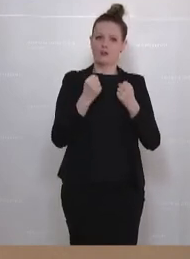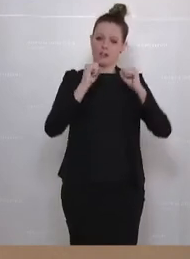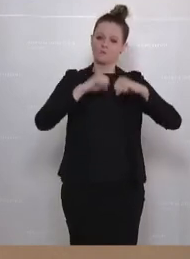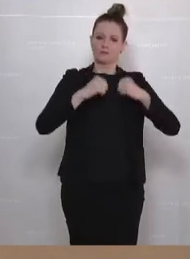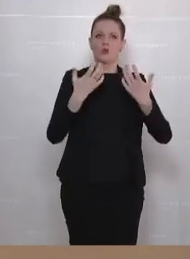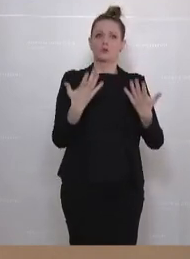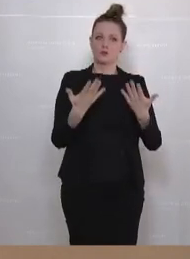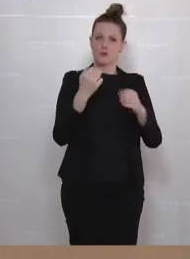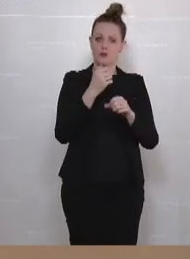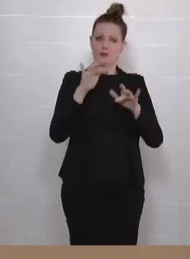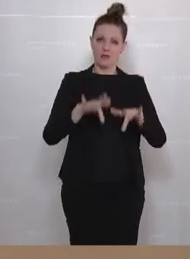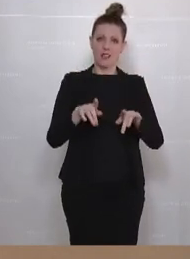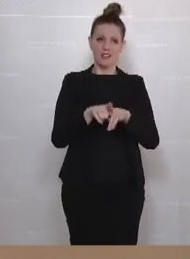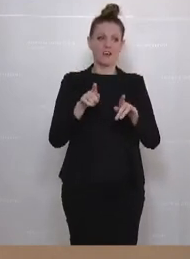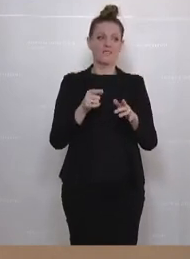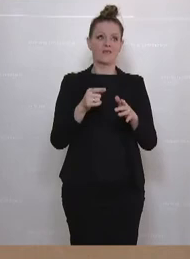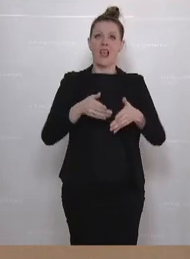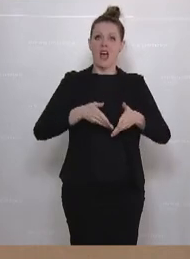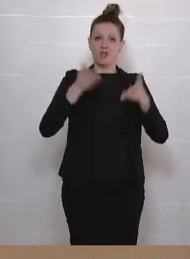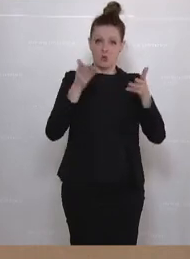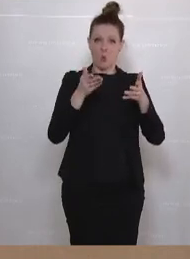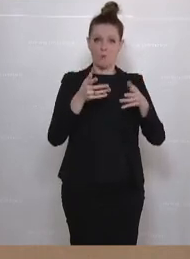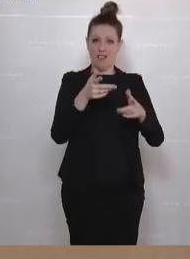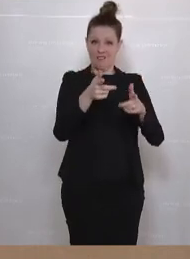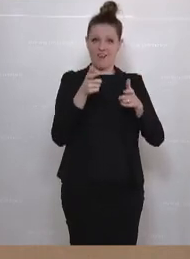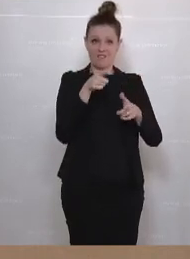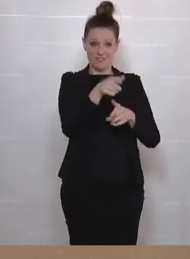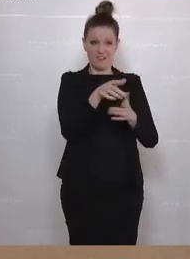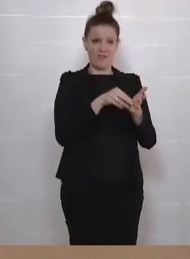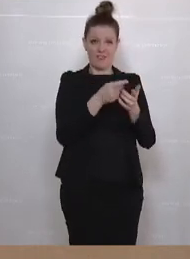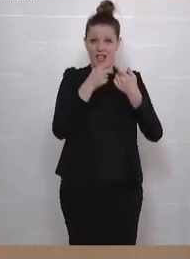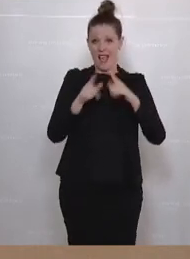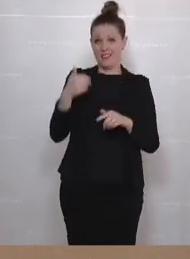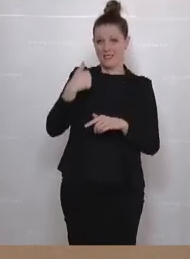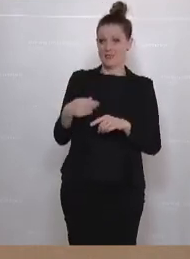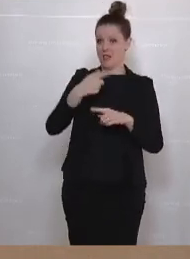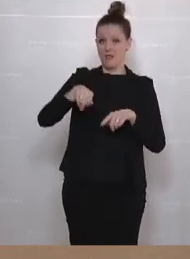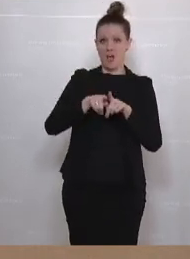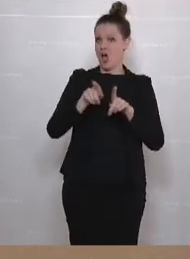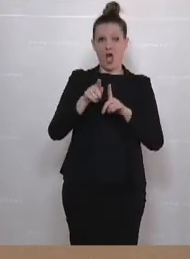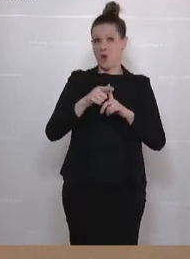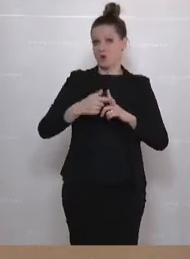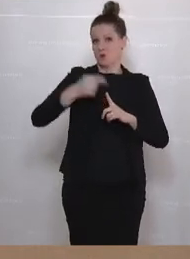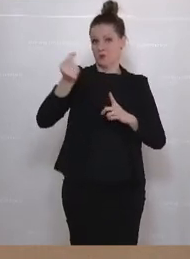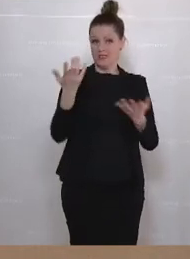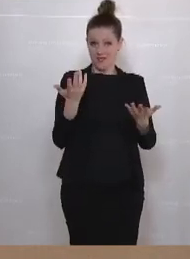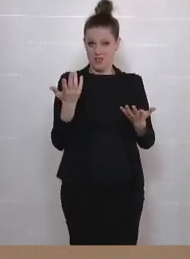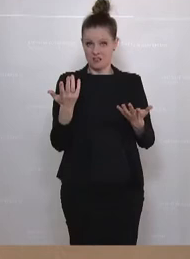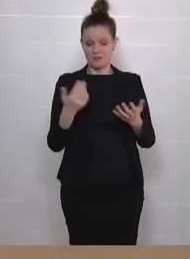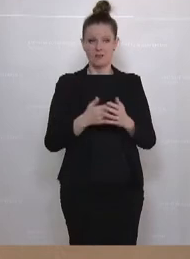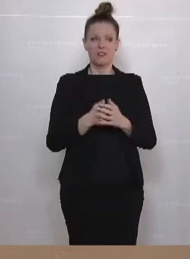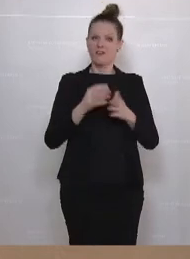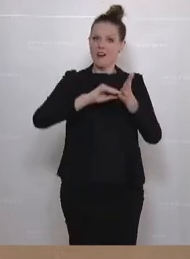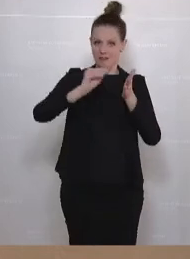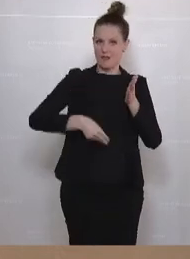Wirklichkeit, der Einsatz gegen Kernwaffen ist dann sozusagen die andere Seite dieser Medaille. Und auch hier ist Österreich Speerspitze. Es ist ja Gott sei Dank, dass den